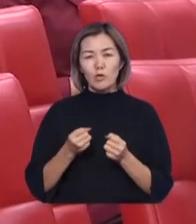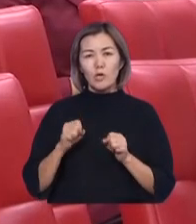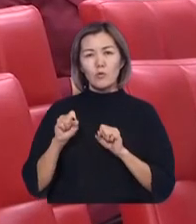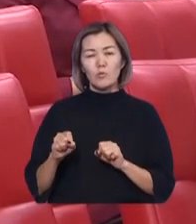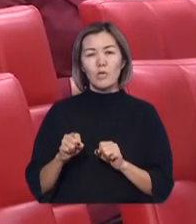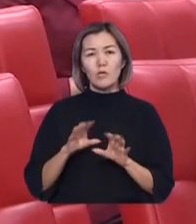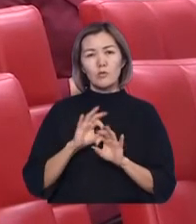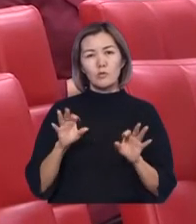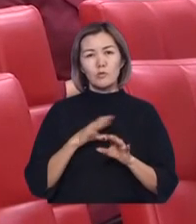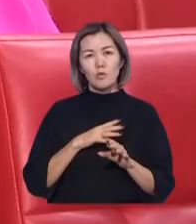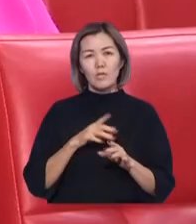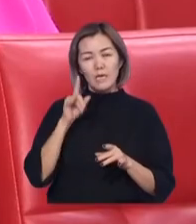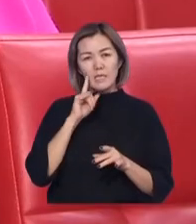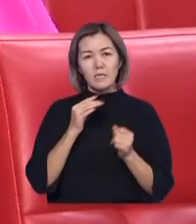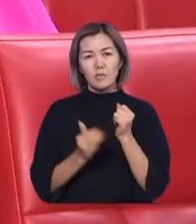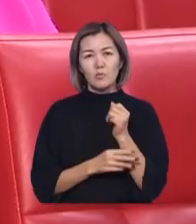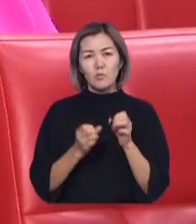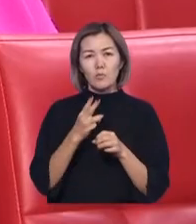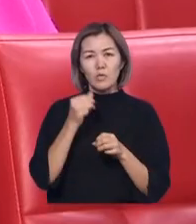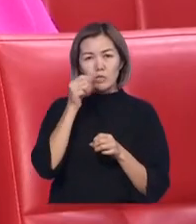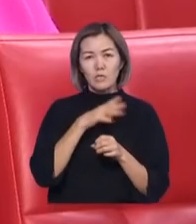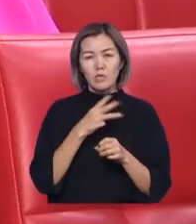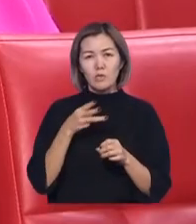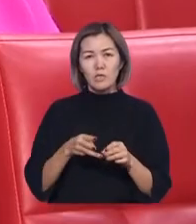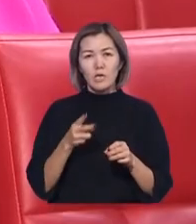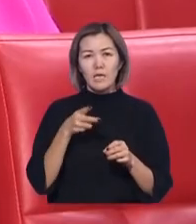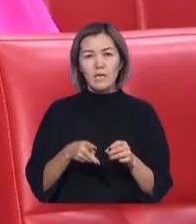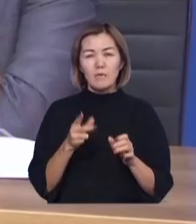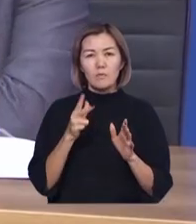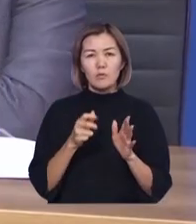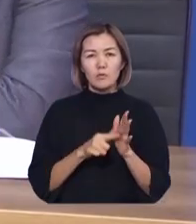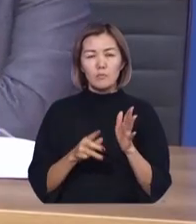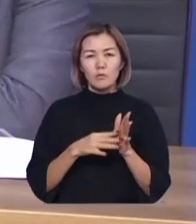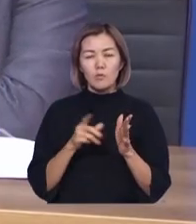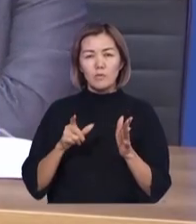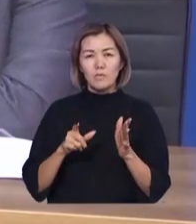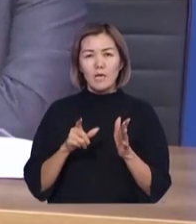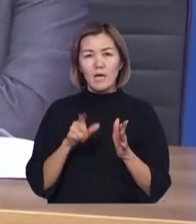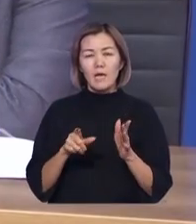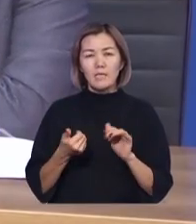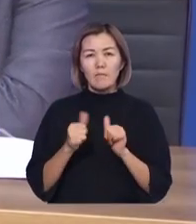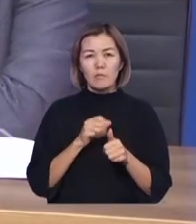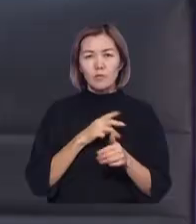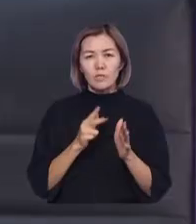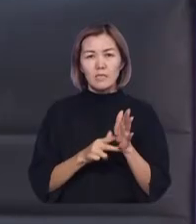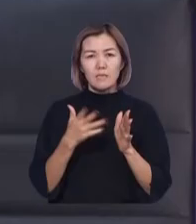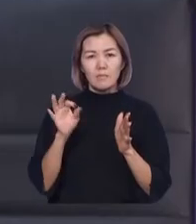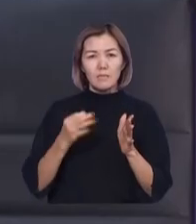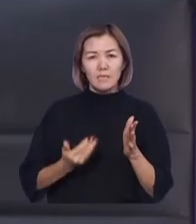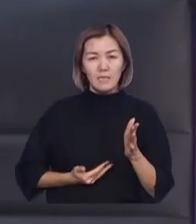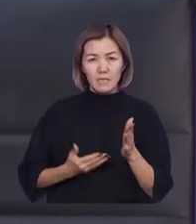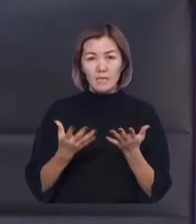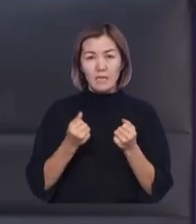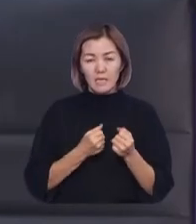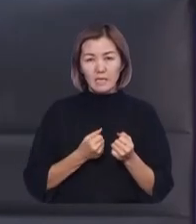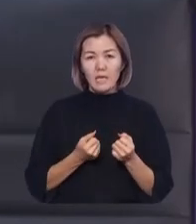рөлі түсіндірілді. Елімізде соңғы 12 жылда 2379 адамның ағзасы ауыстырылды. Оның 85% тірі донорлар